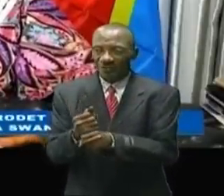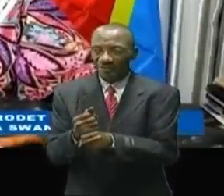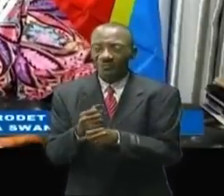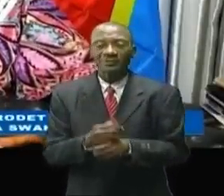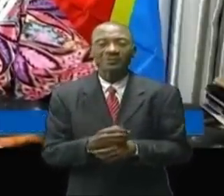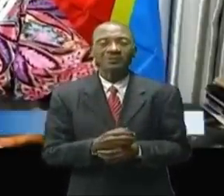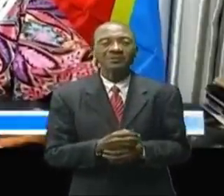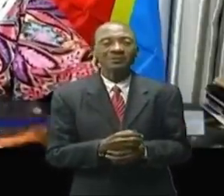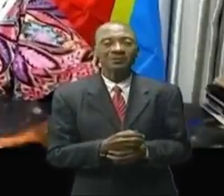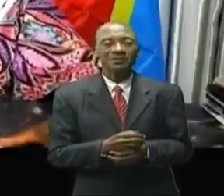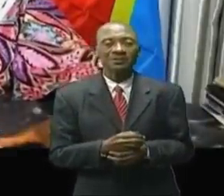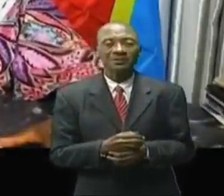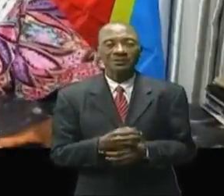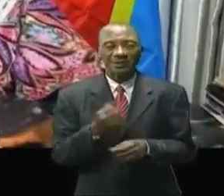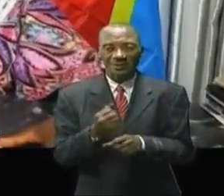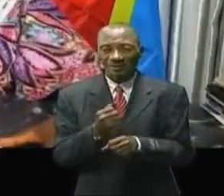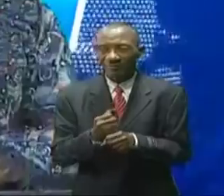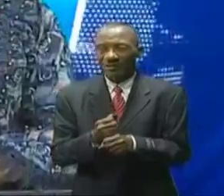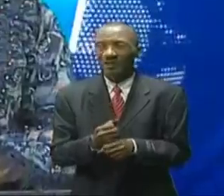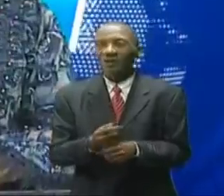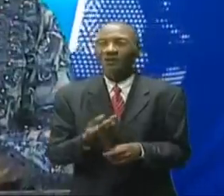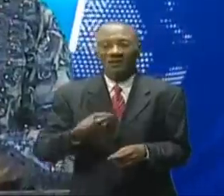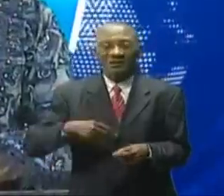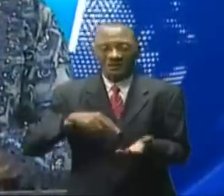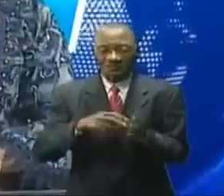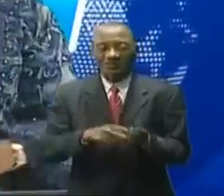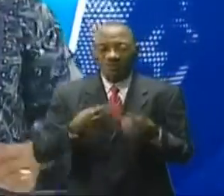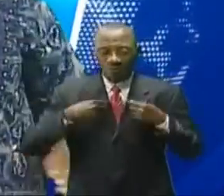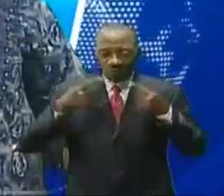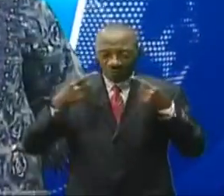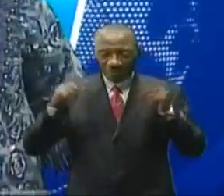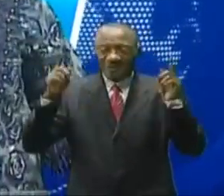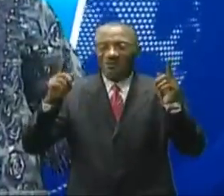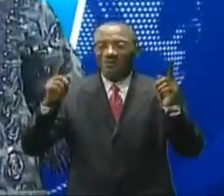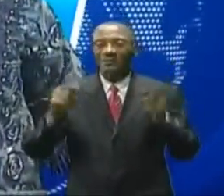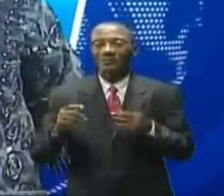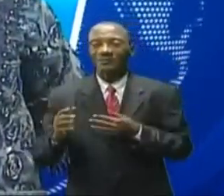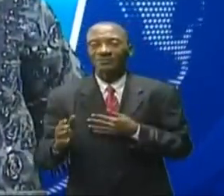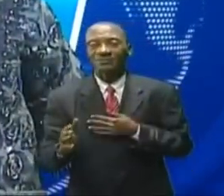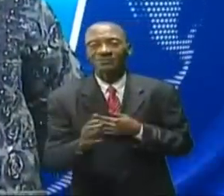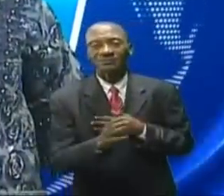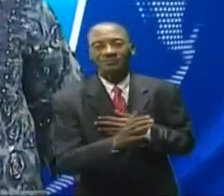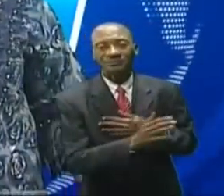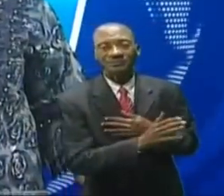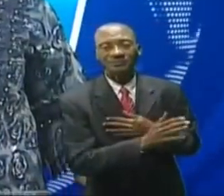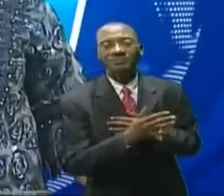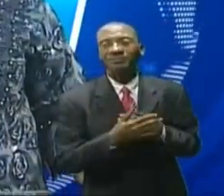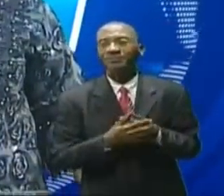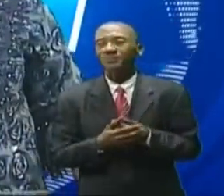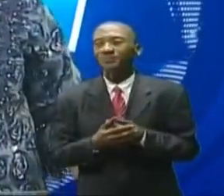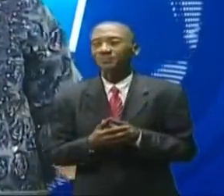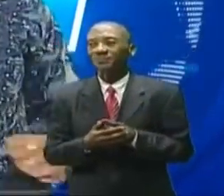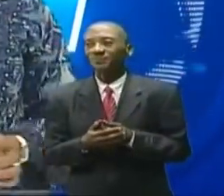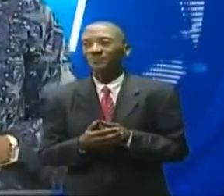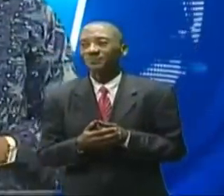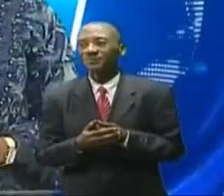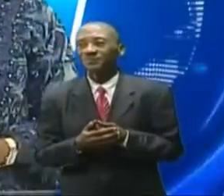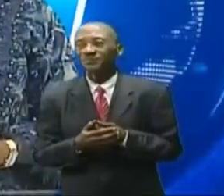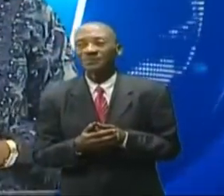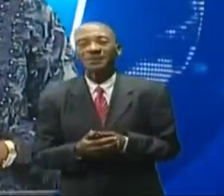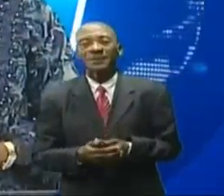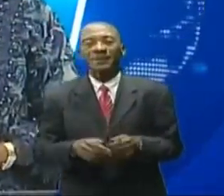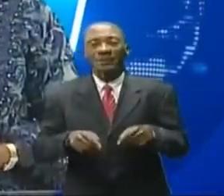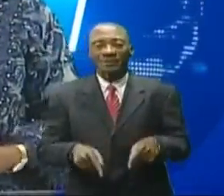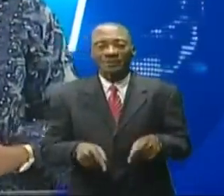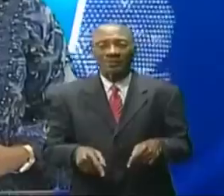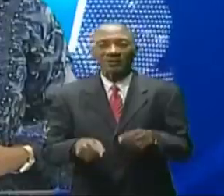allons gagner le pari. Parlons à présent des 30 ans de l'existence de l'Université officielle de la ville de Mbujimayi